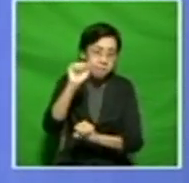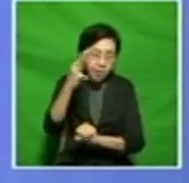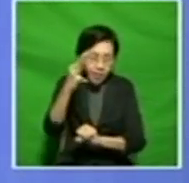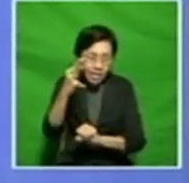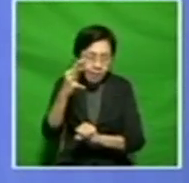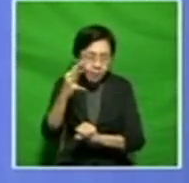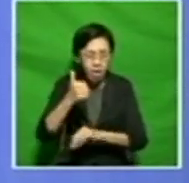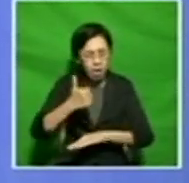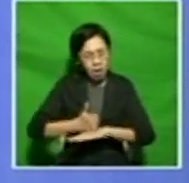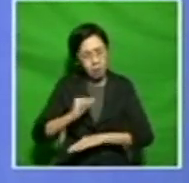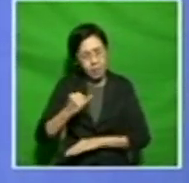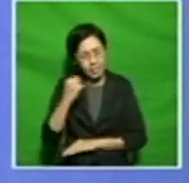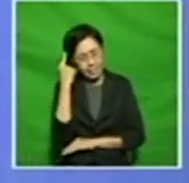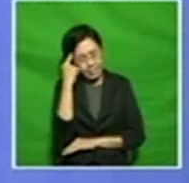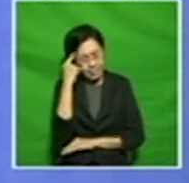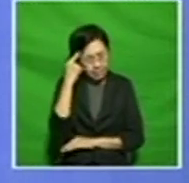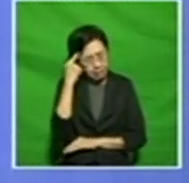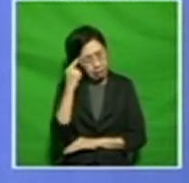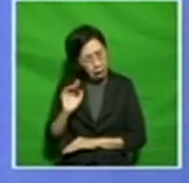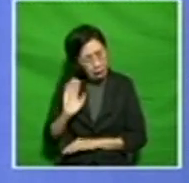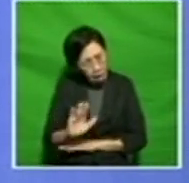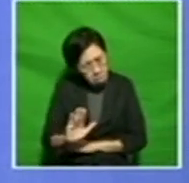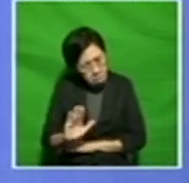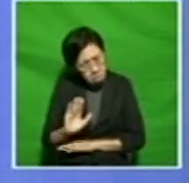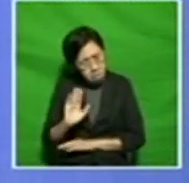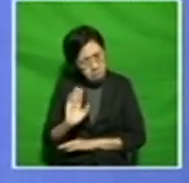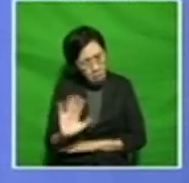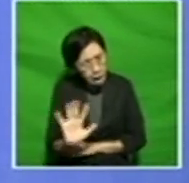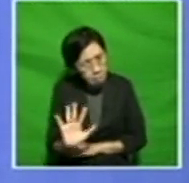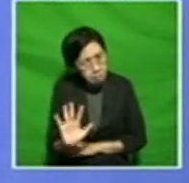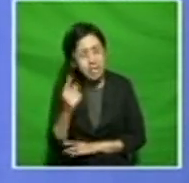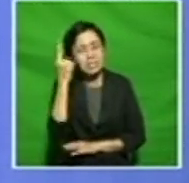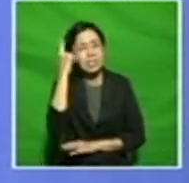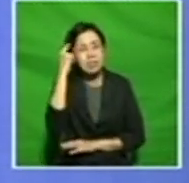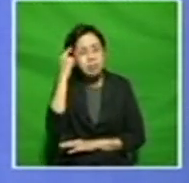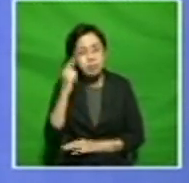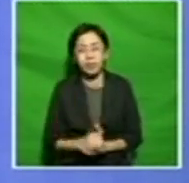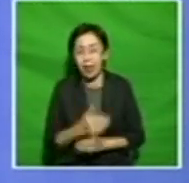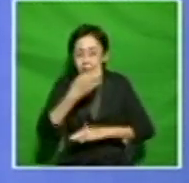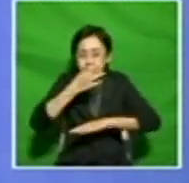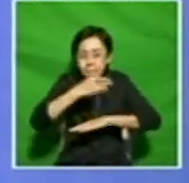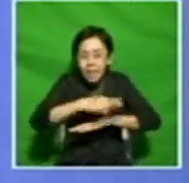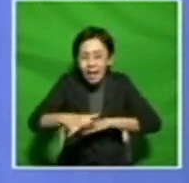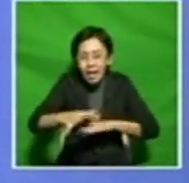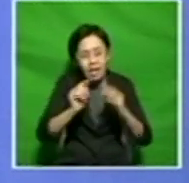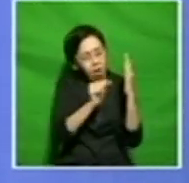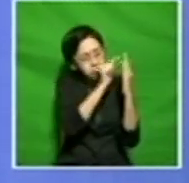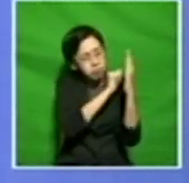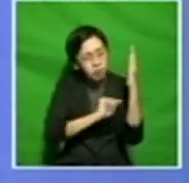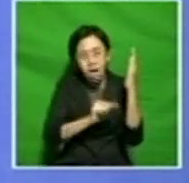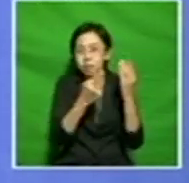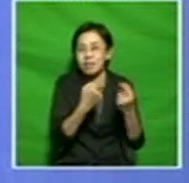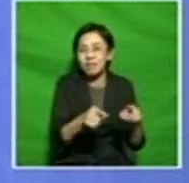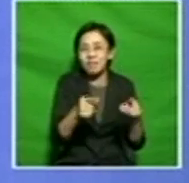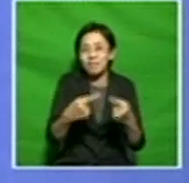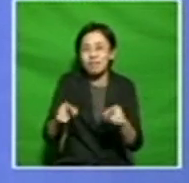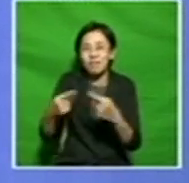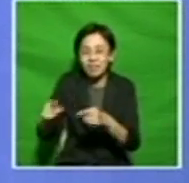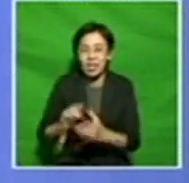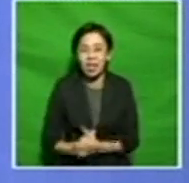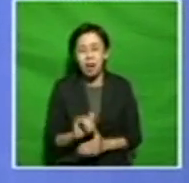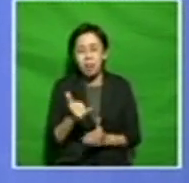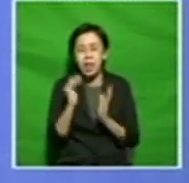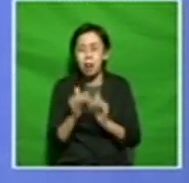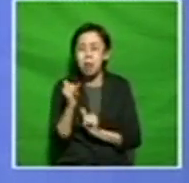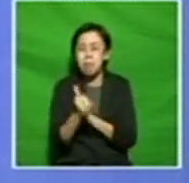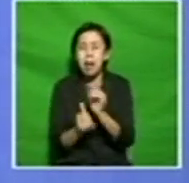ขอให้ท่านไปพิจารณาตามความเหมาะสมเพราะว่าหาดแต่ละหาดแห่งแต่ละแห่งมันไม่เหมือนกันบางแห่งไม่มีค